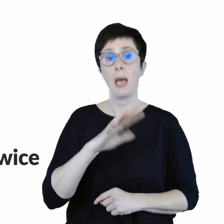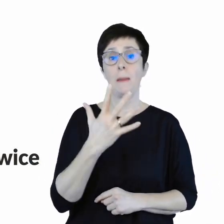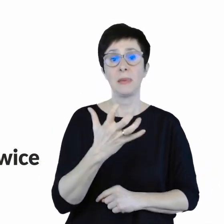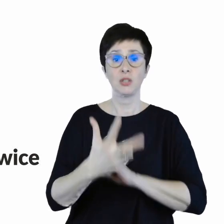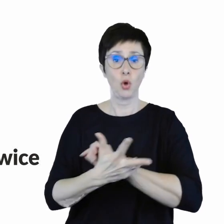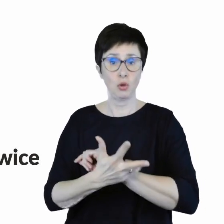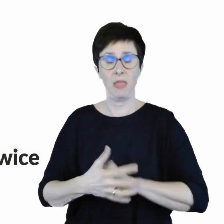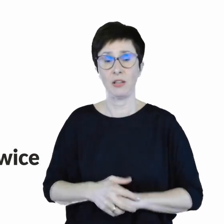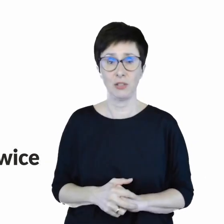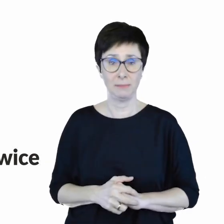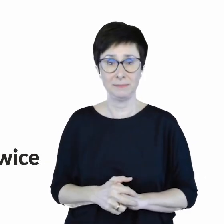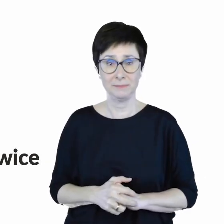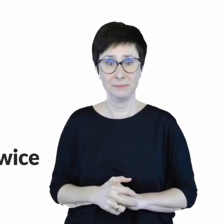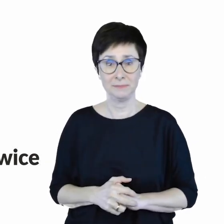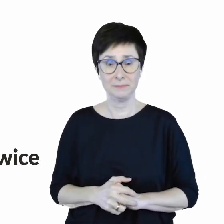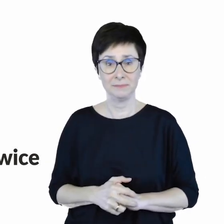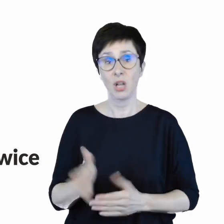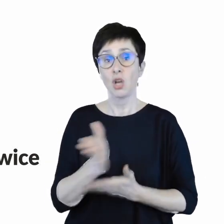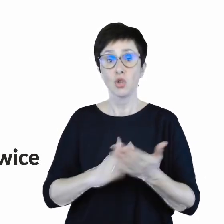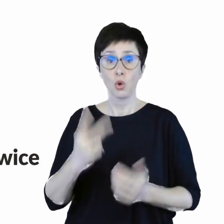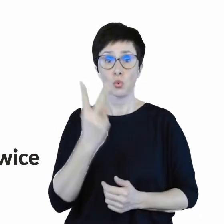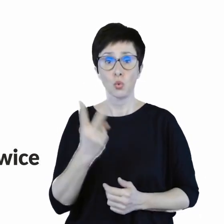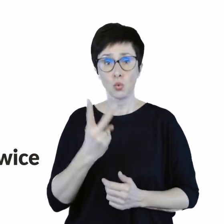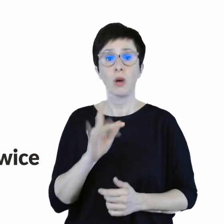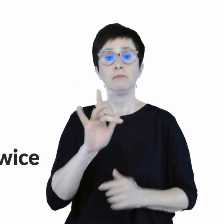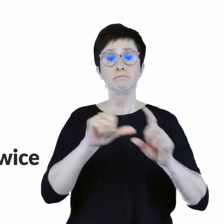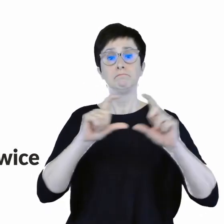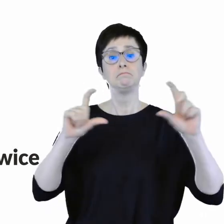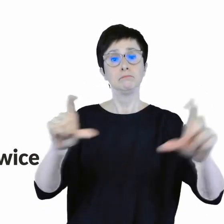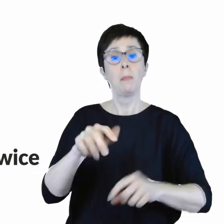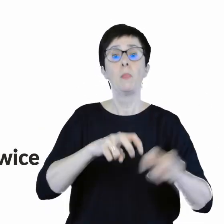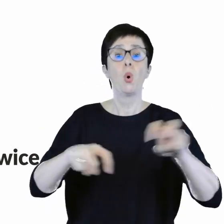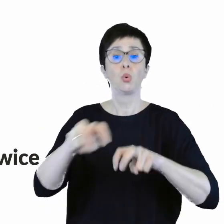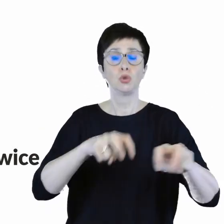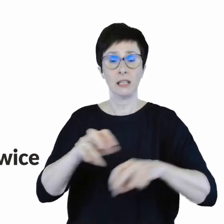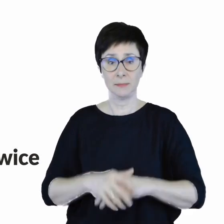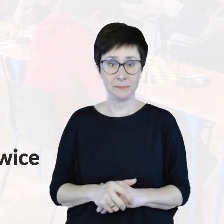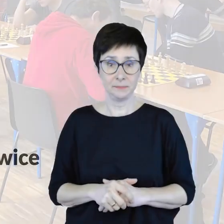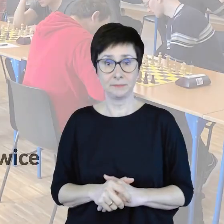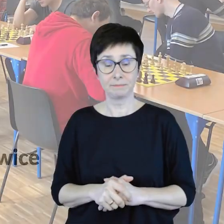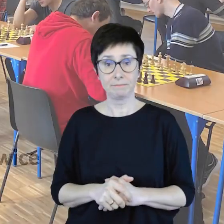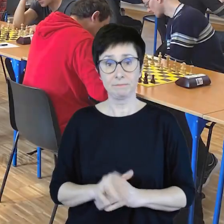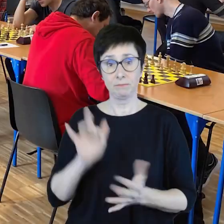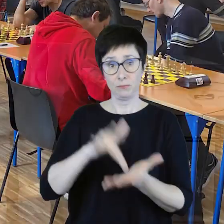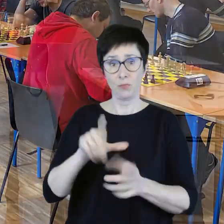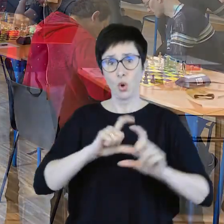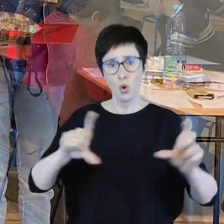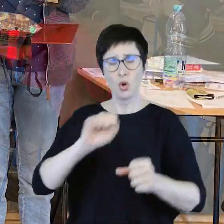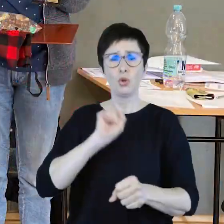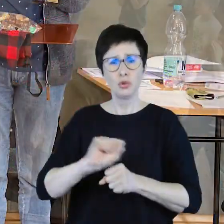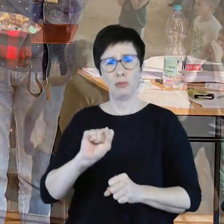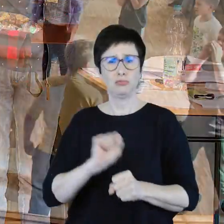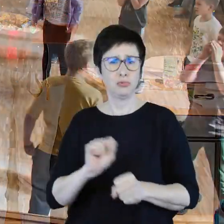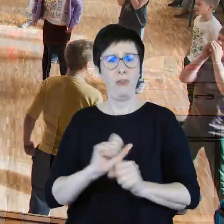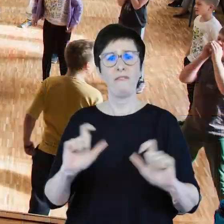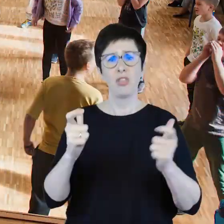518. Część druga. Poruszanie się po budynku. W ośrodku odbywają